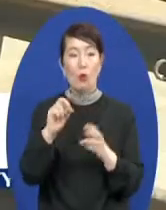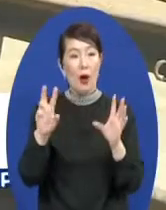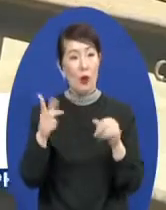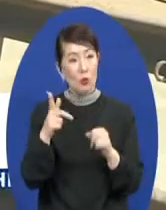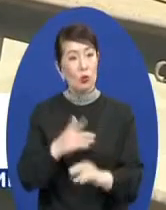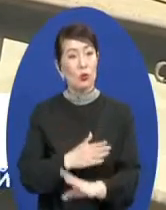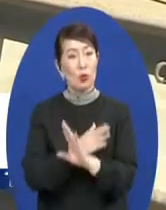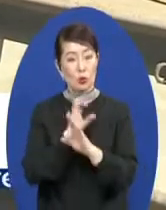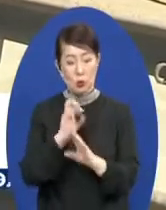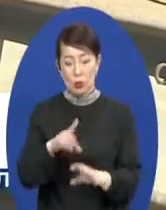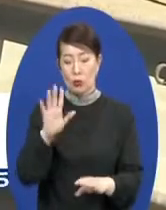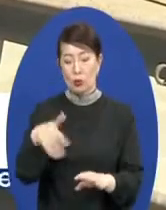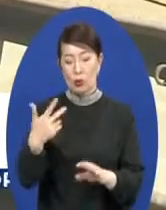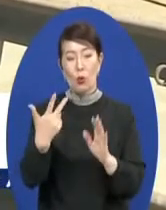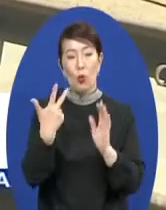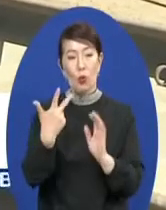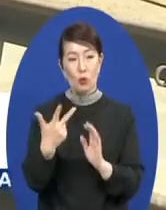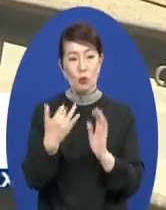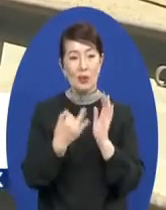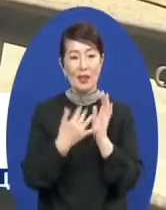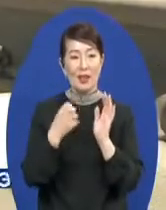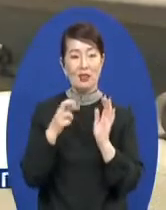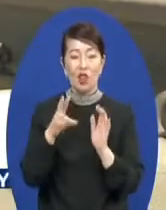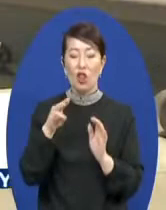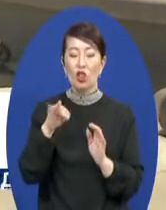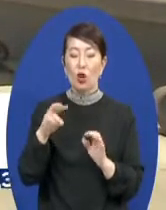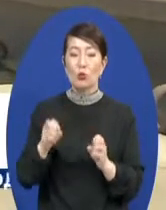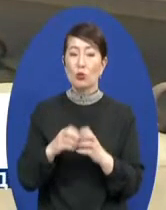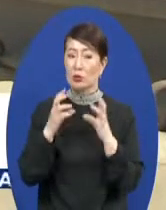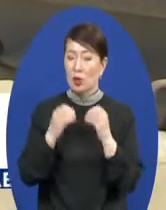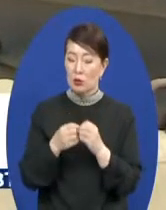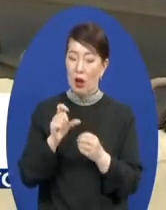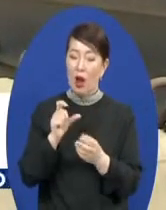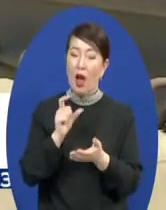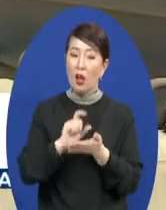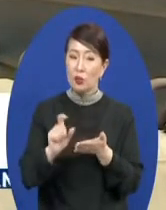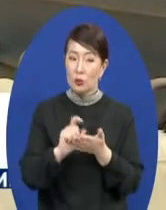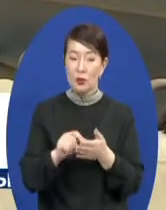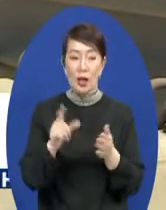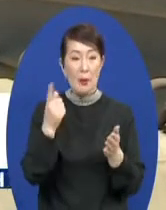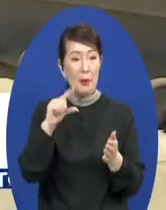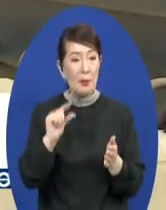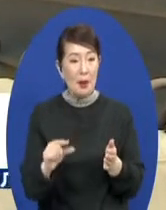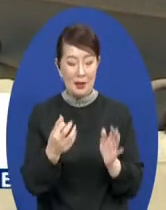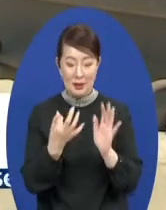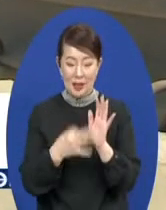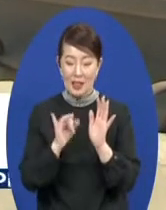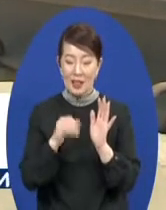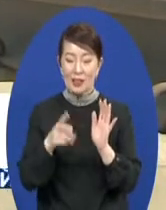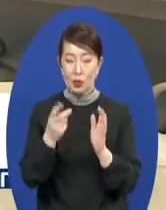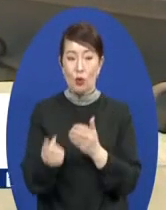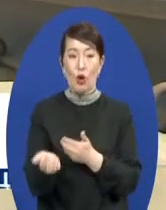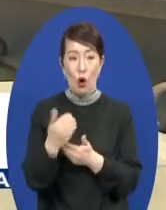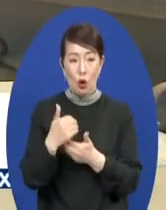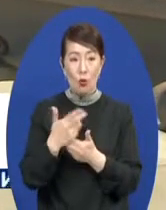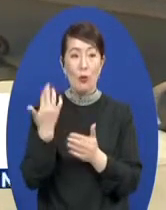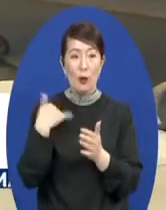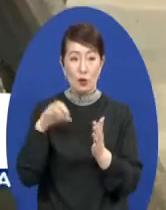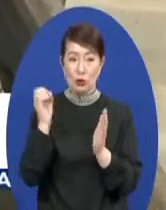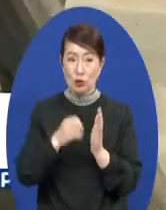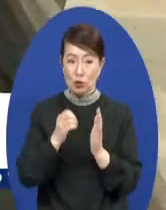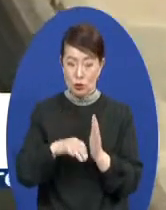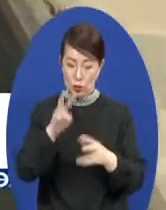бол 375 сая тонн бүтээгдэхүүн нэмэлтээр экспортлж багадаа 80 их найр төгрөгийн борлуулалтын орлого олох хэснийг